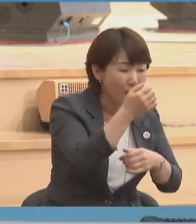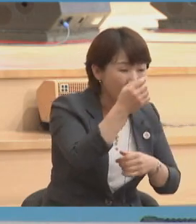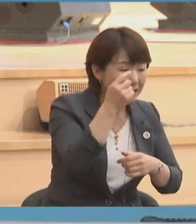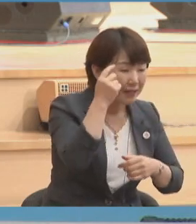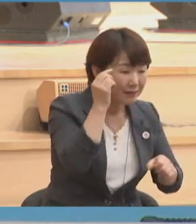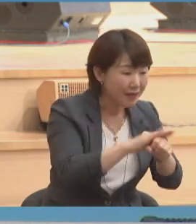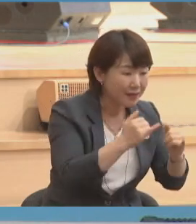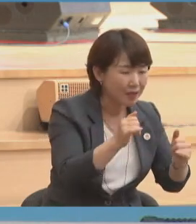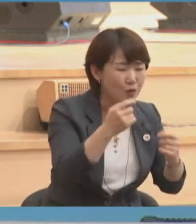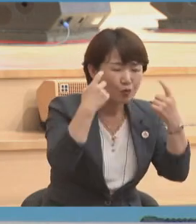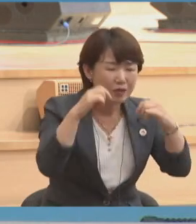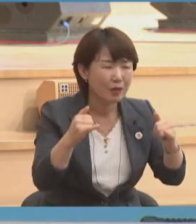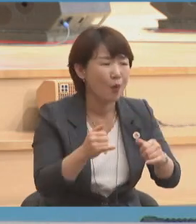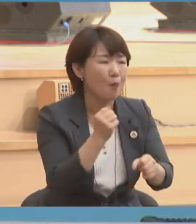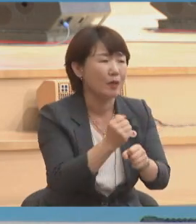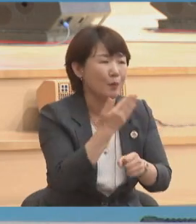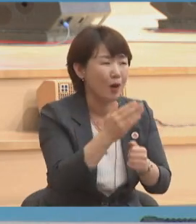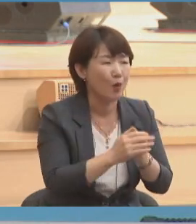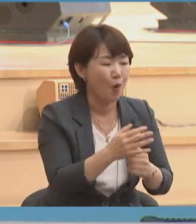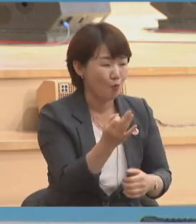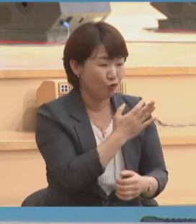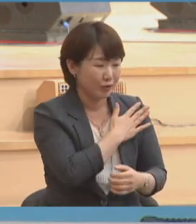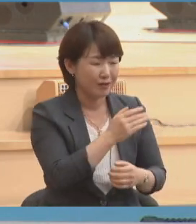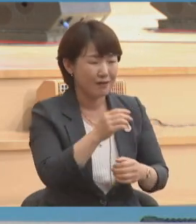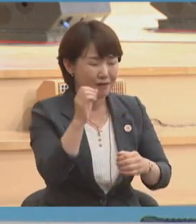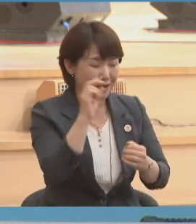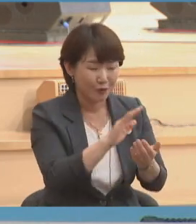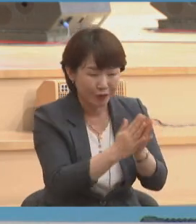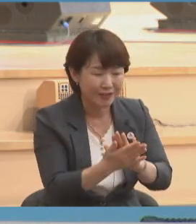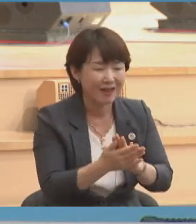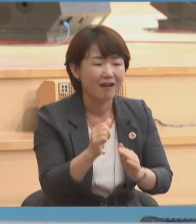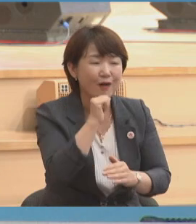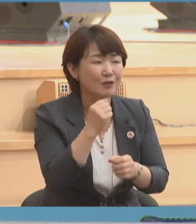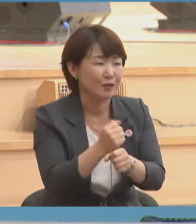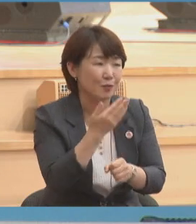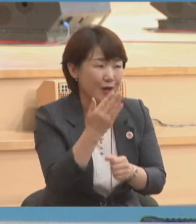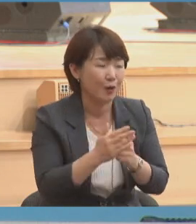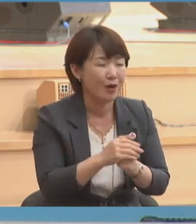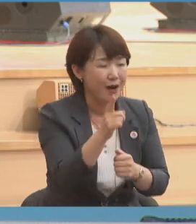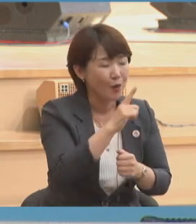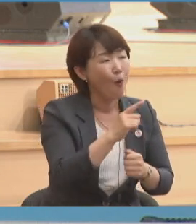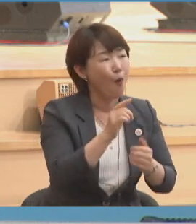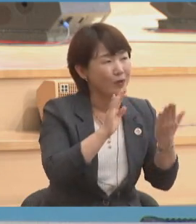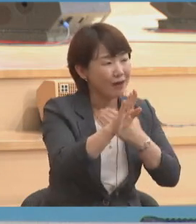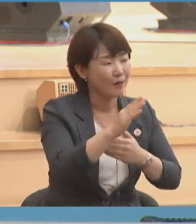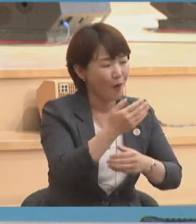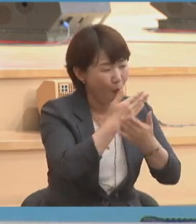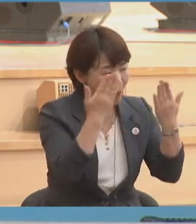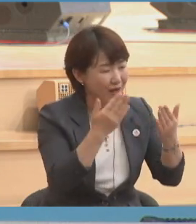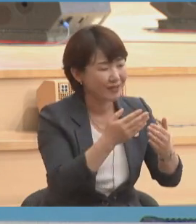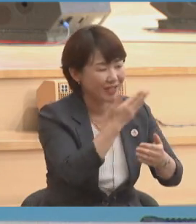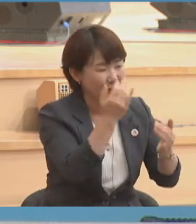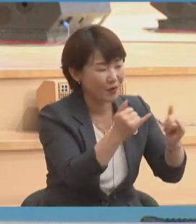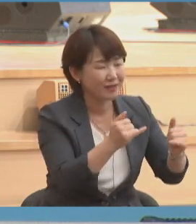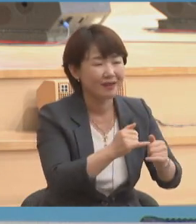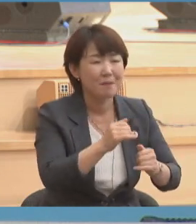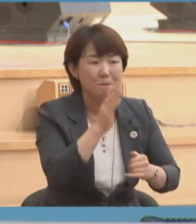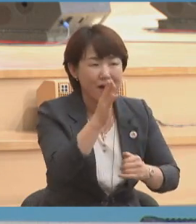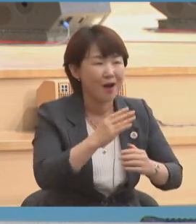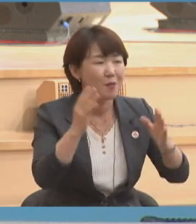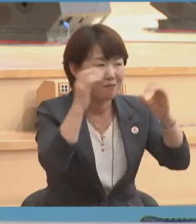돈 많은 사람을 거지로 만들 수 있습니다. 나는 장래가 촉망되는 젊은이를 당장 파멸시킬 수